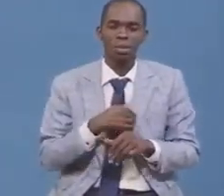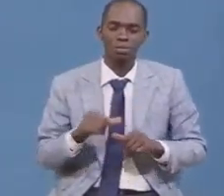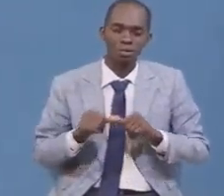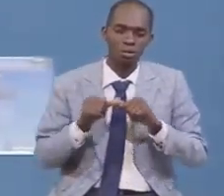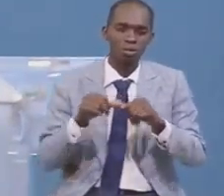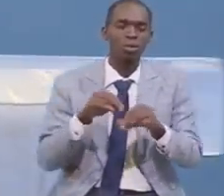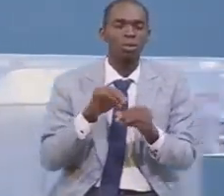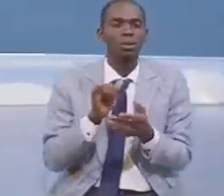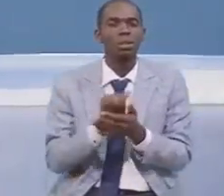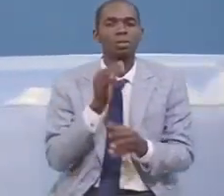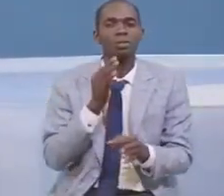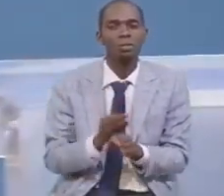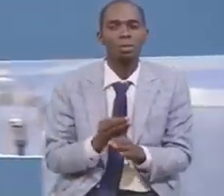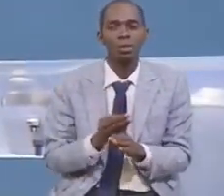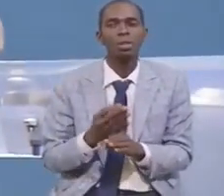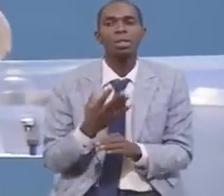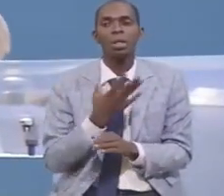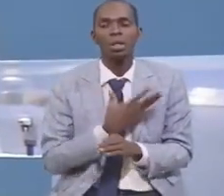ఆ విశ్వాసాన్ని